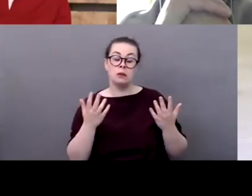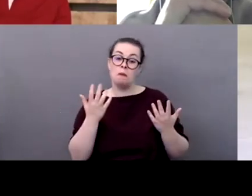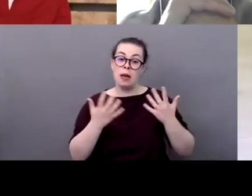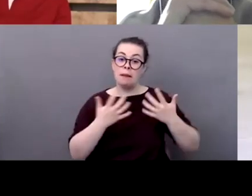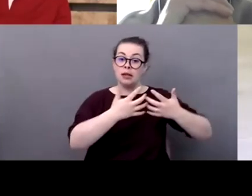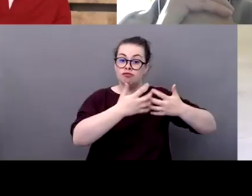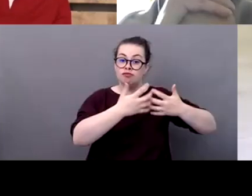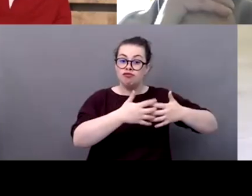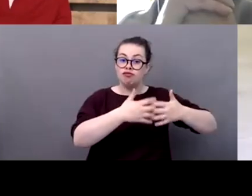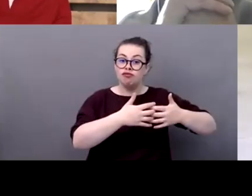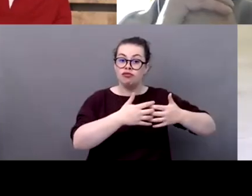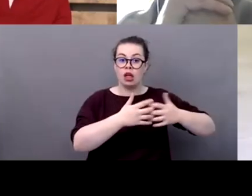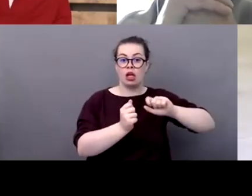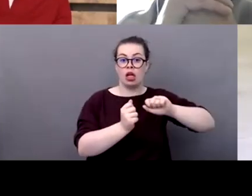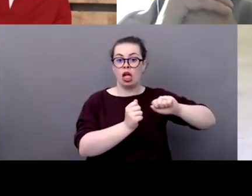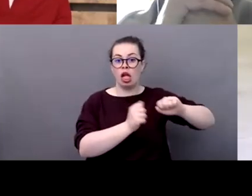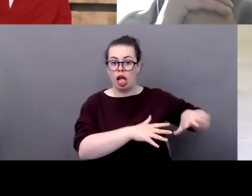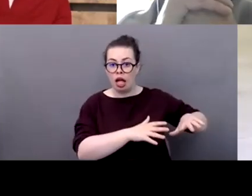expériences.